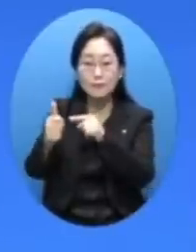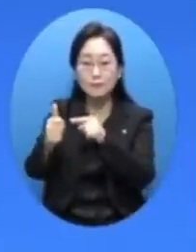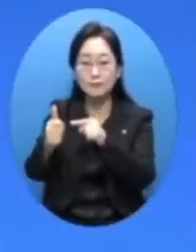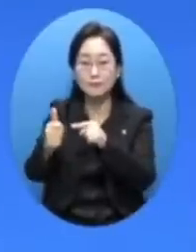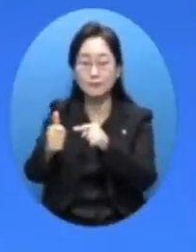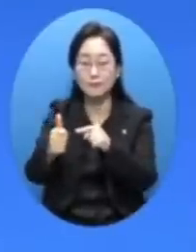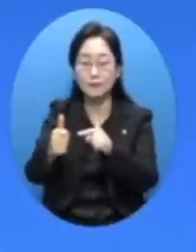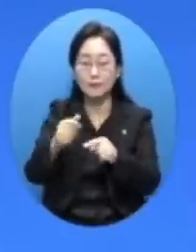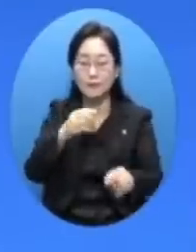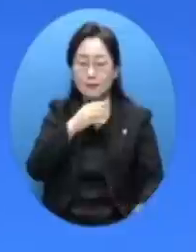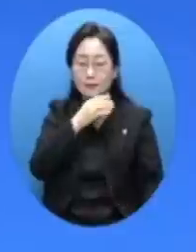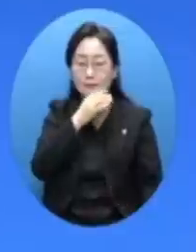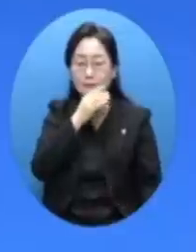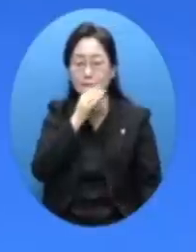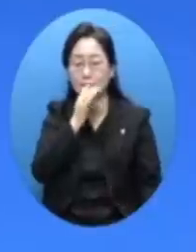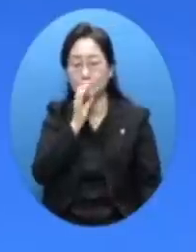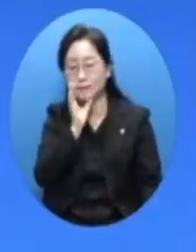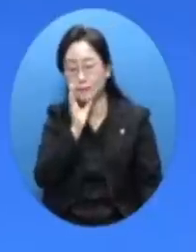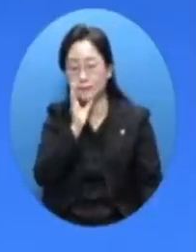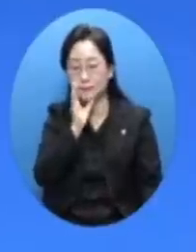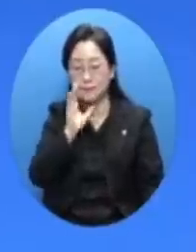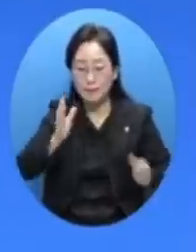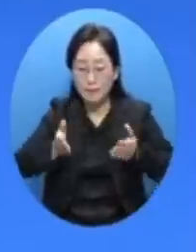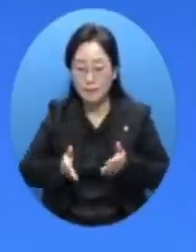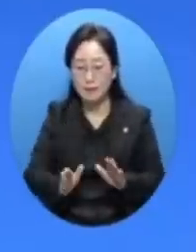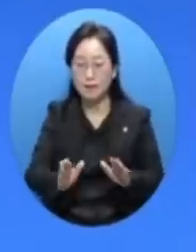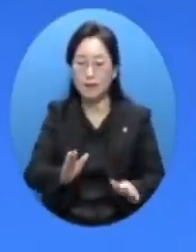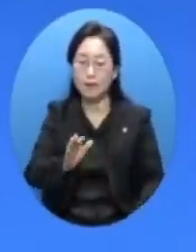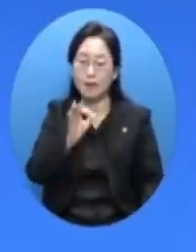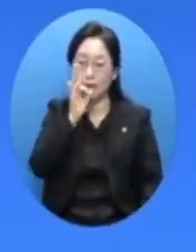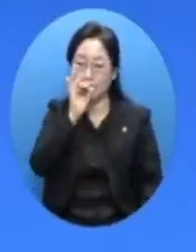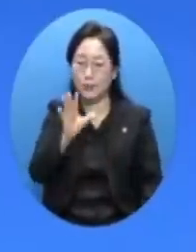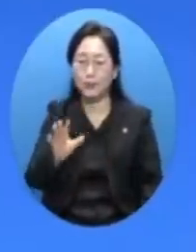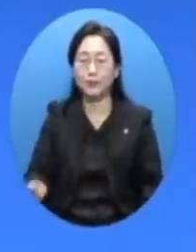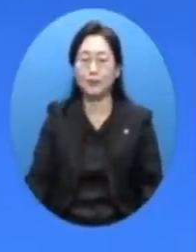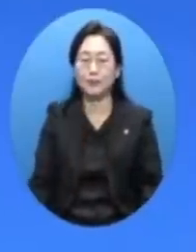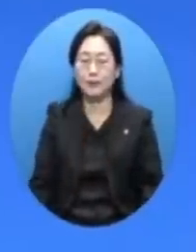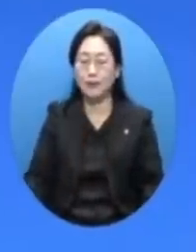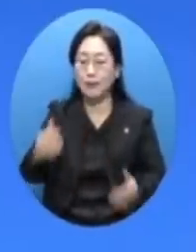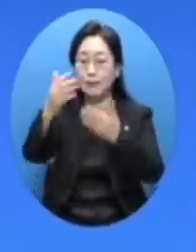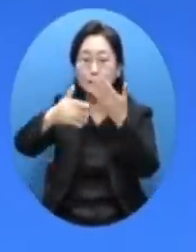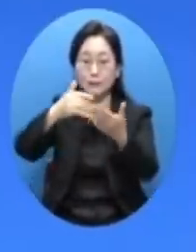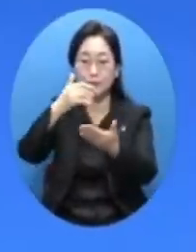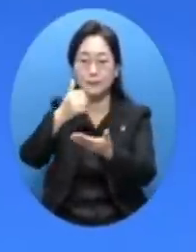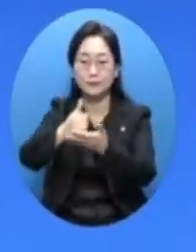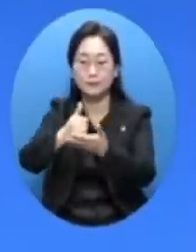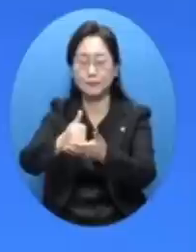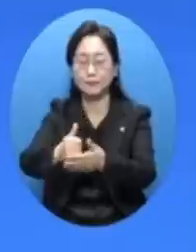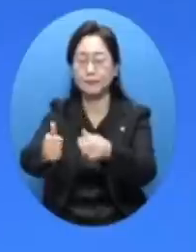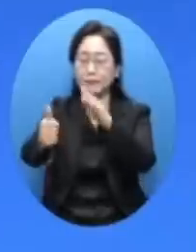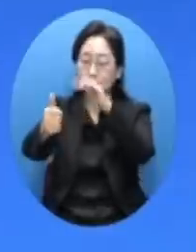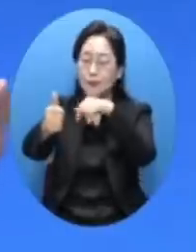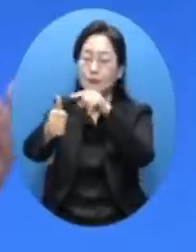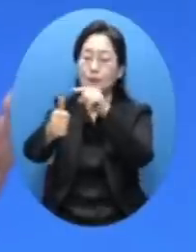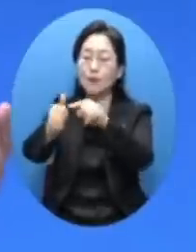늦기까지 아이가 없었습니다. 분명히 하나님께서 내 자손을